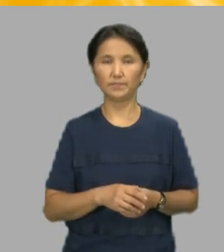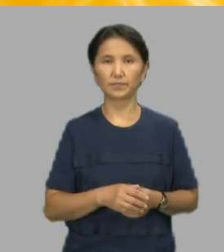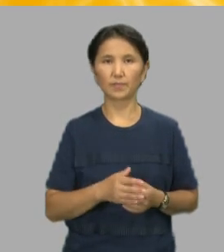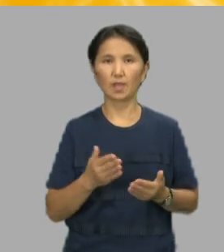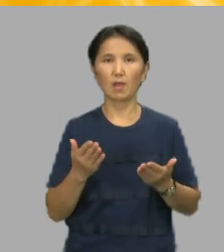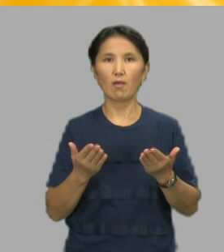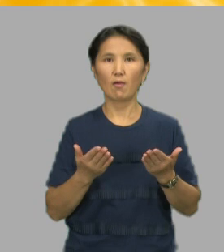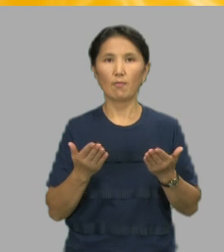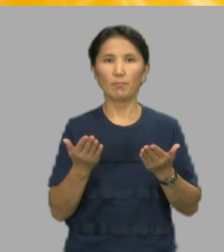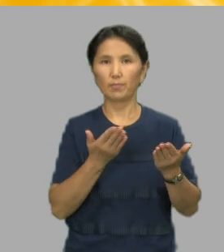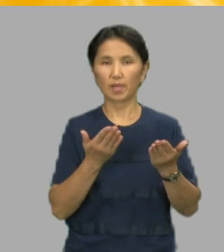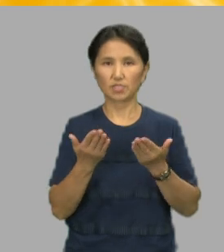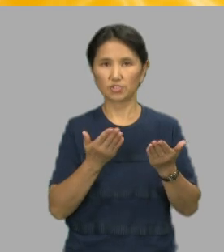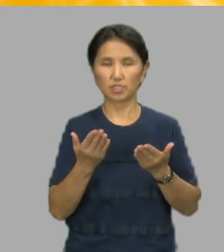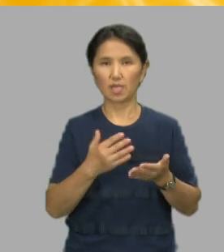Прочитайте текст.